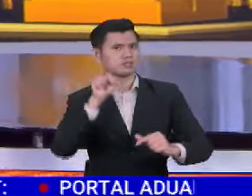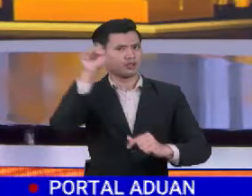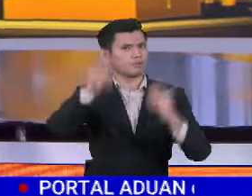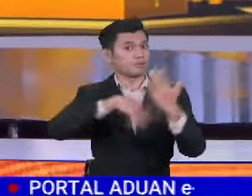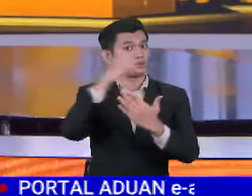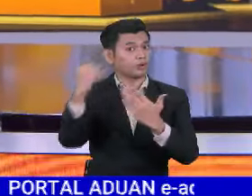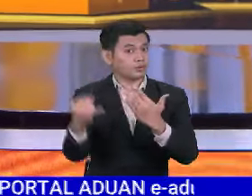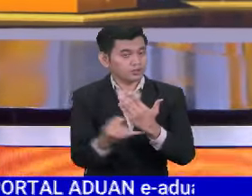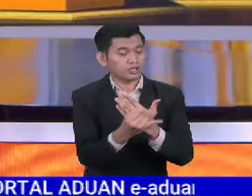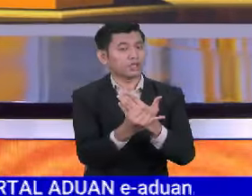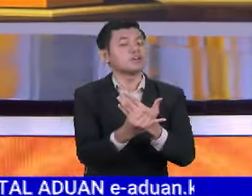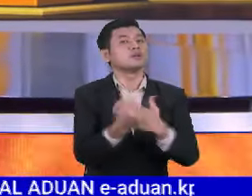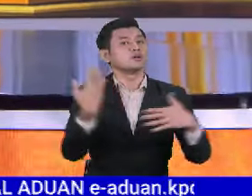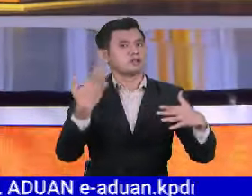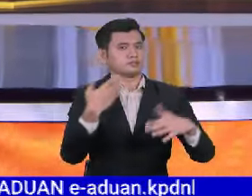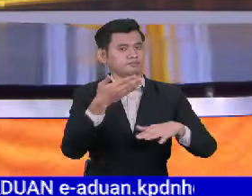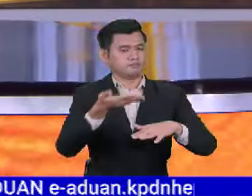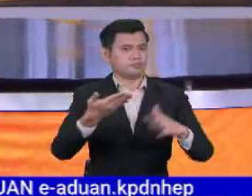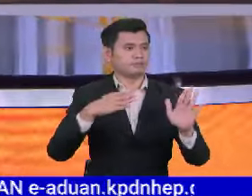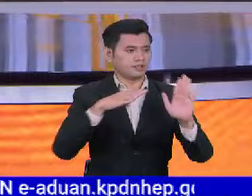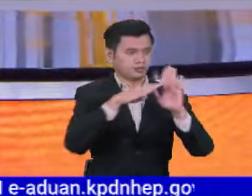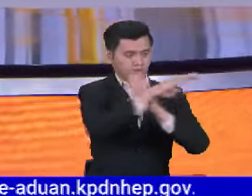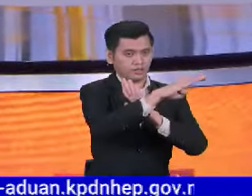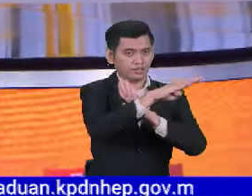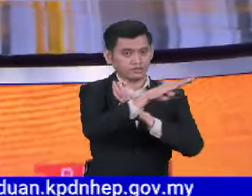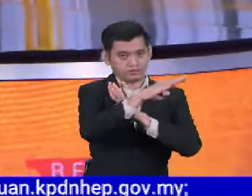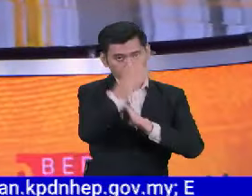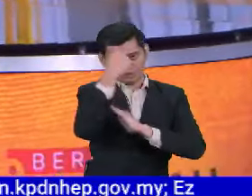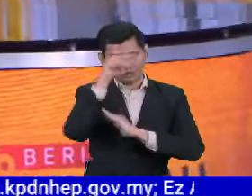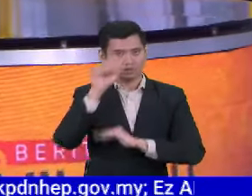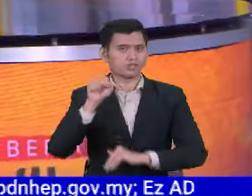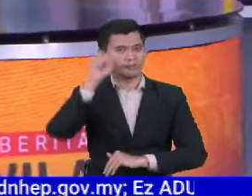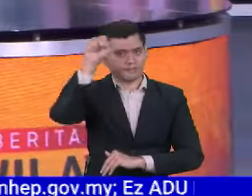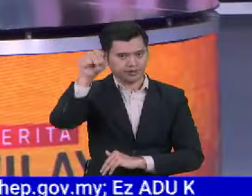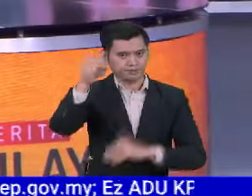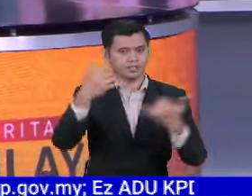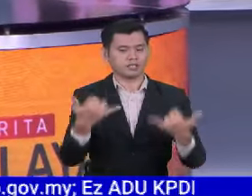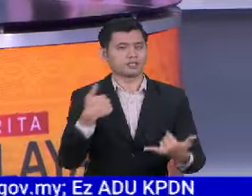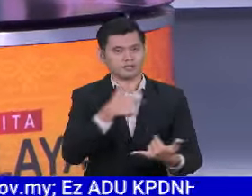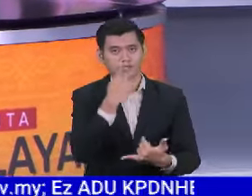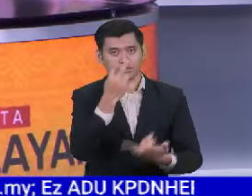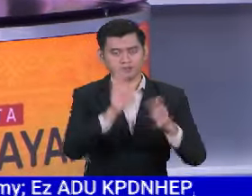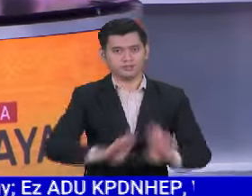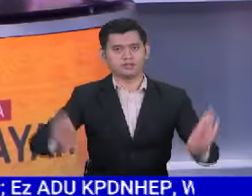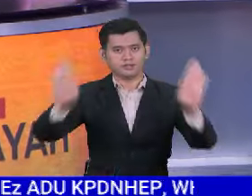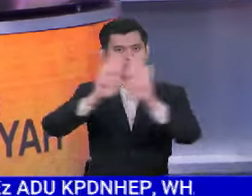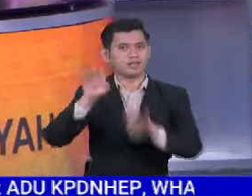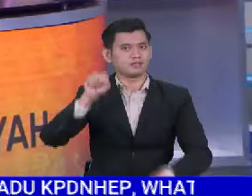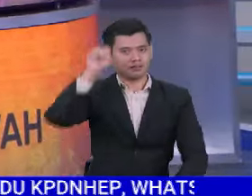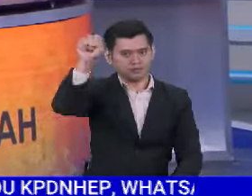Project jelapang padi di Sabah butirannya langsung samarita Louis Malik di Kota Kinabalu silvanita